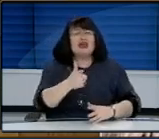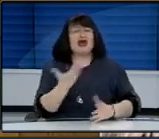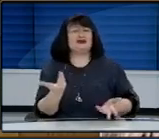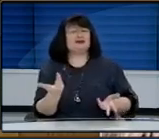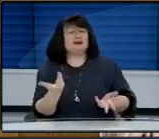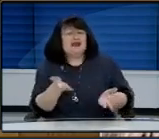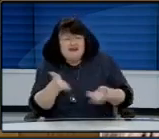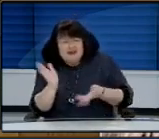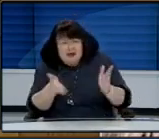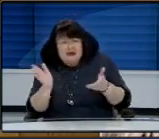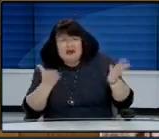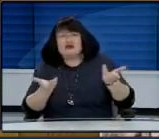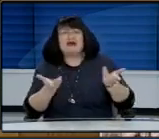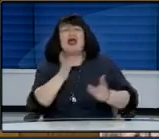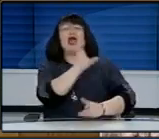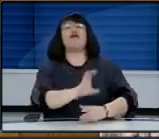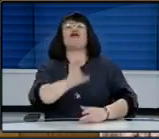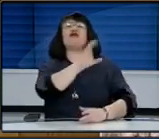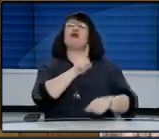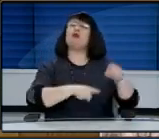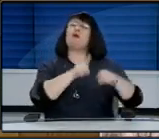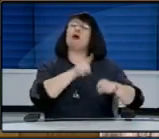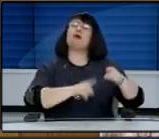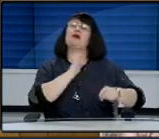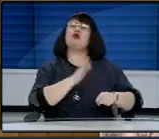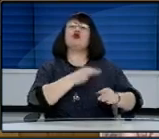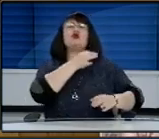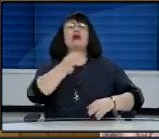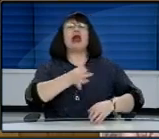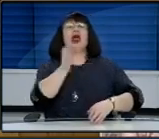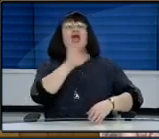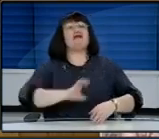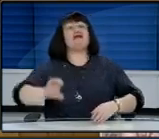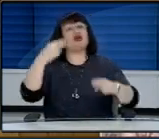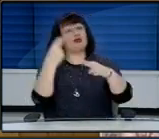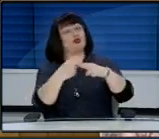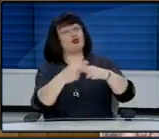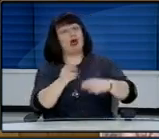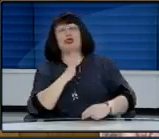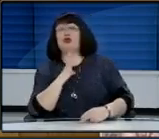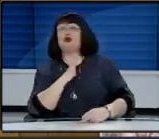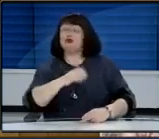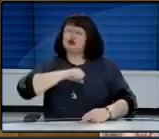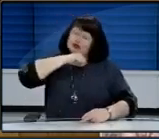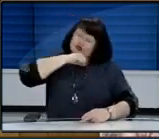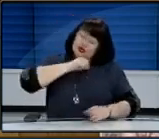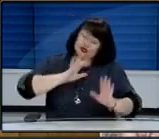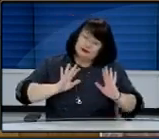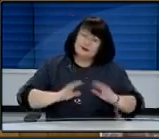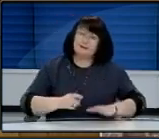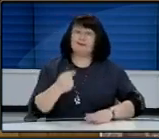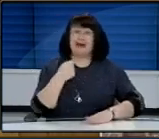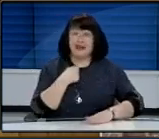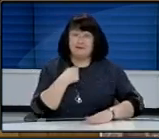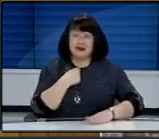σε κάποια ευρωπαϊκά σαλόνια να μιλάνε για ευρωπαϊκές αξίες και ανθρωπισμό. Για